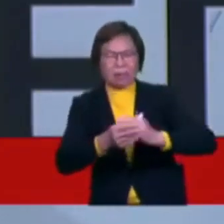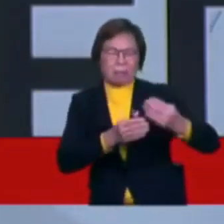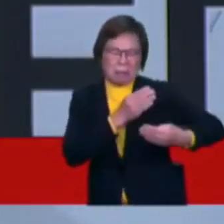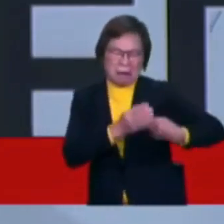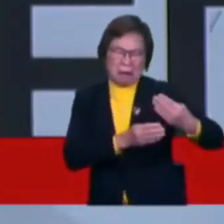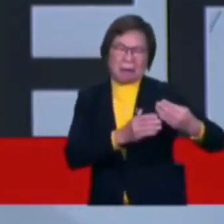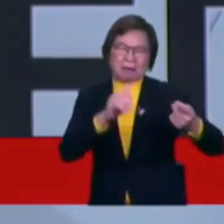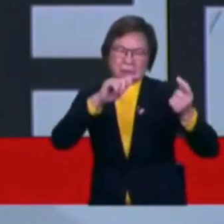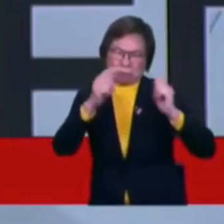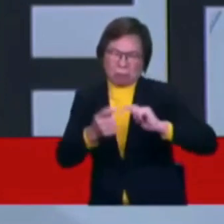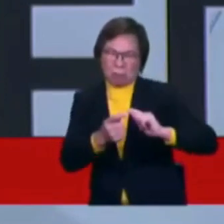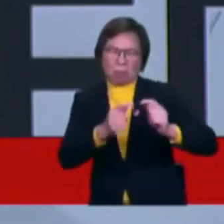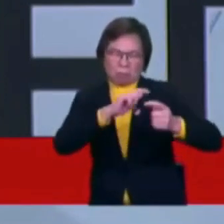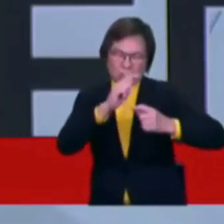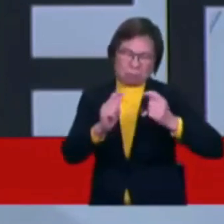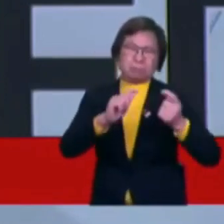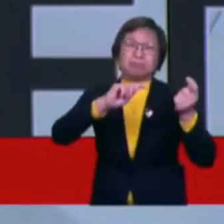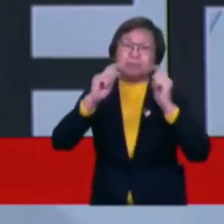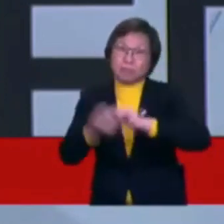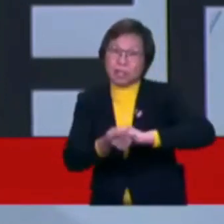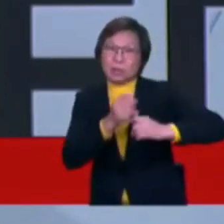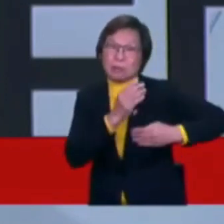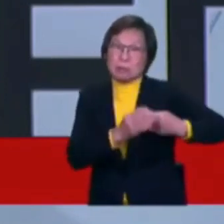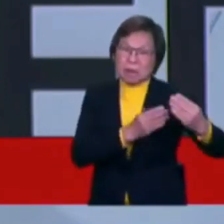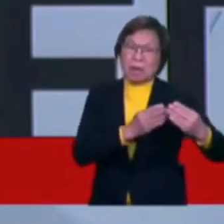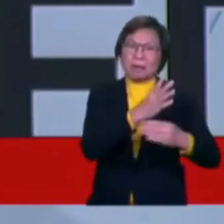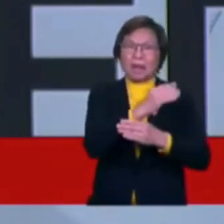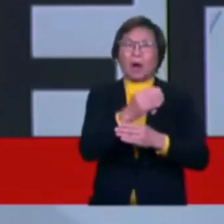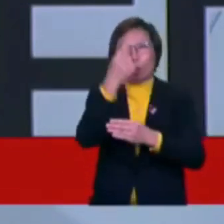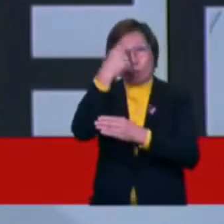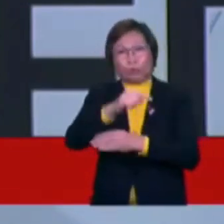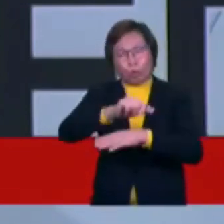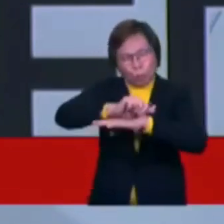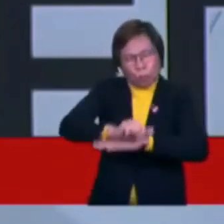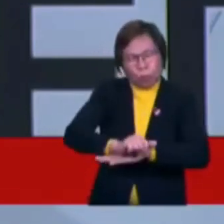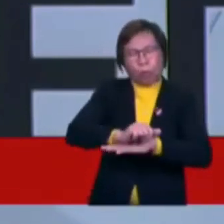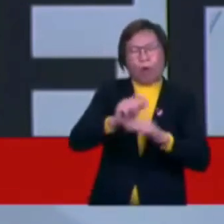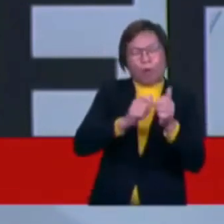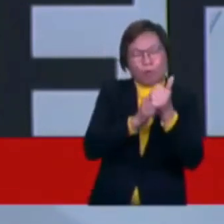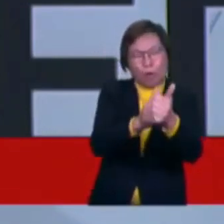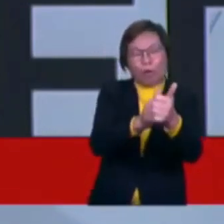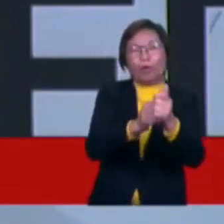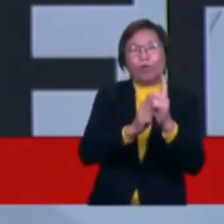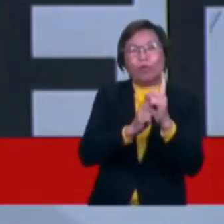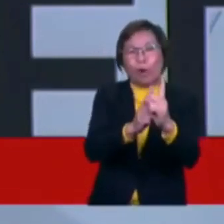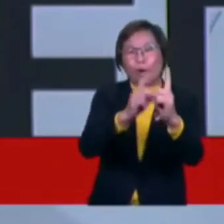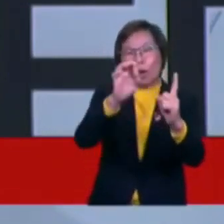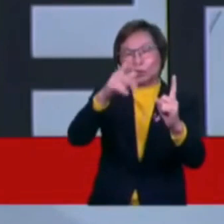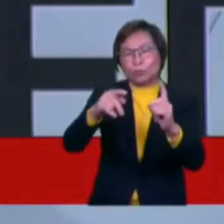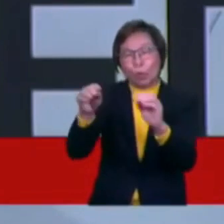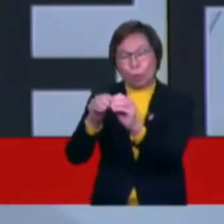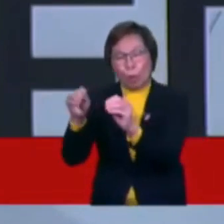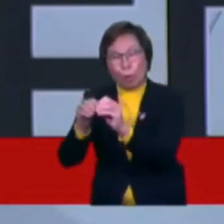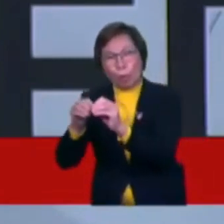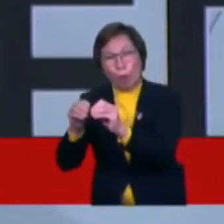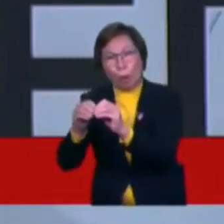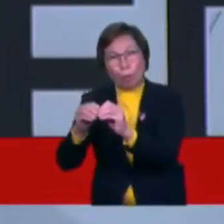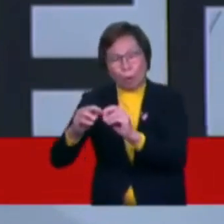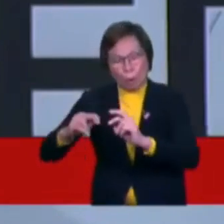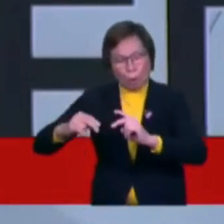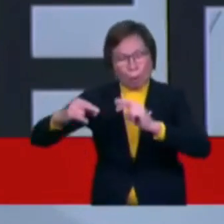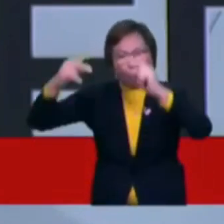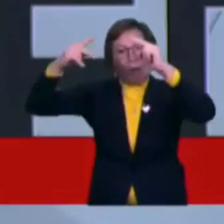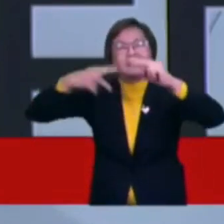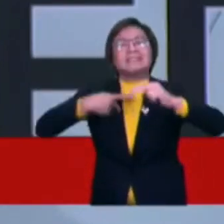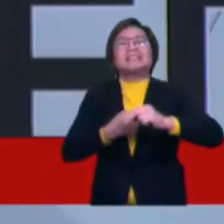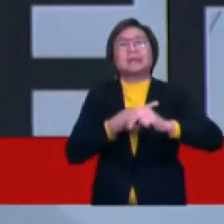laku ataupun behavioral change dan usaha untuk mengamalkan SOP-SOP dapat dipertingkatkan supaya kita